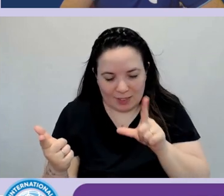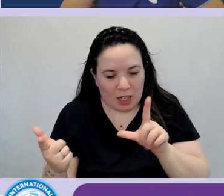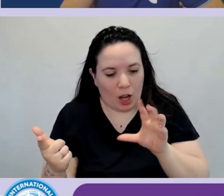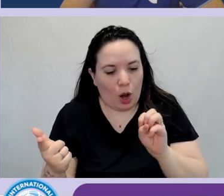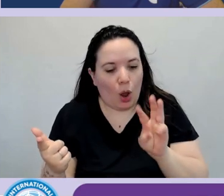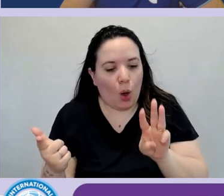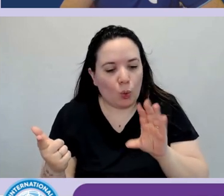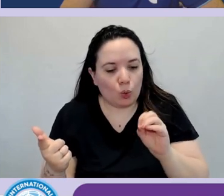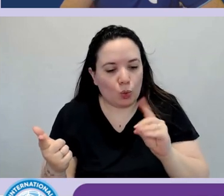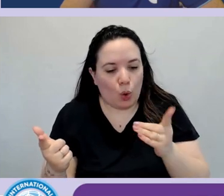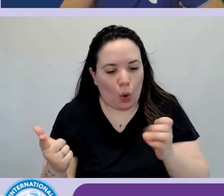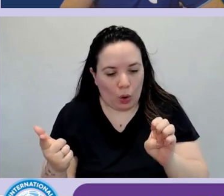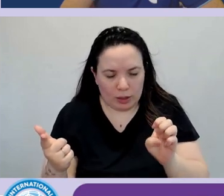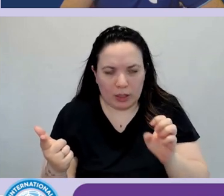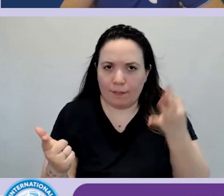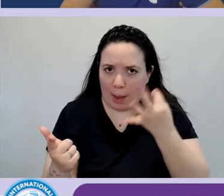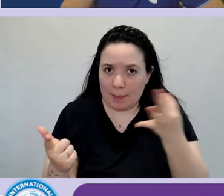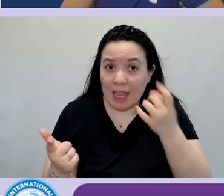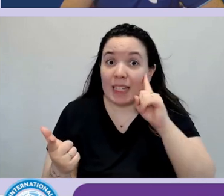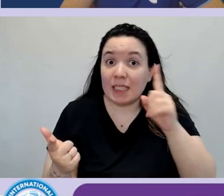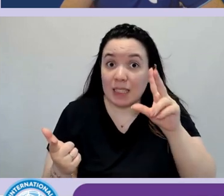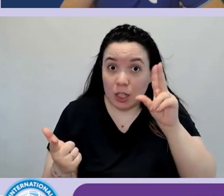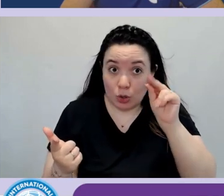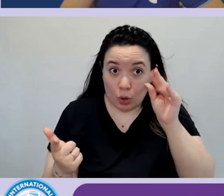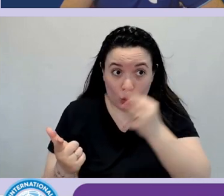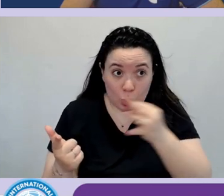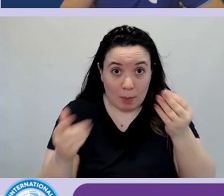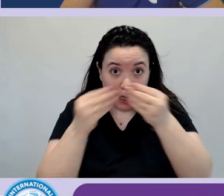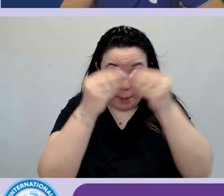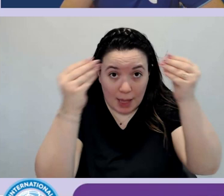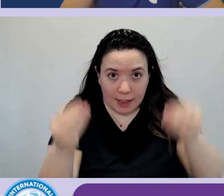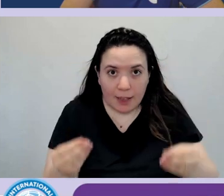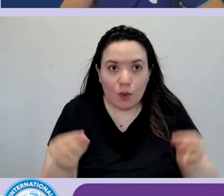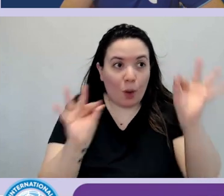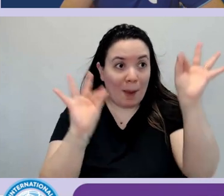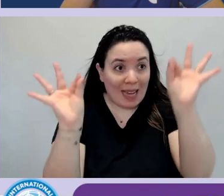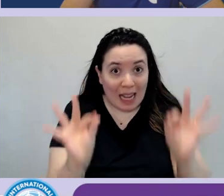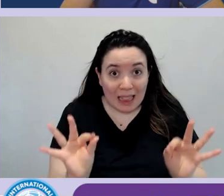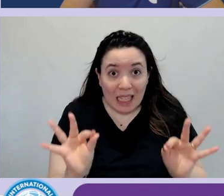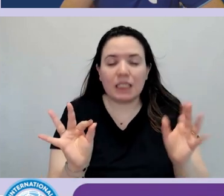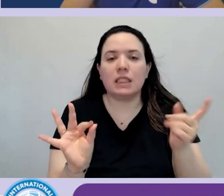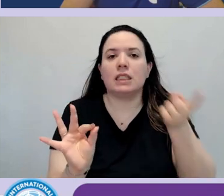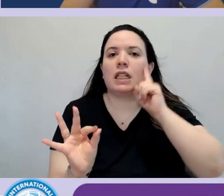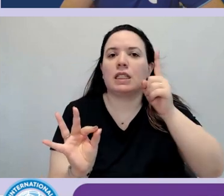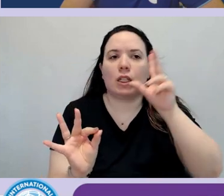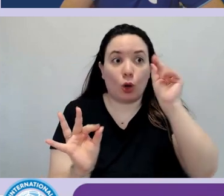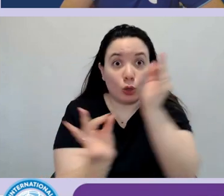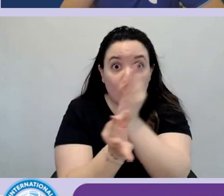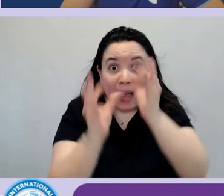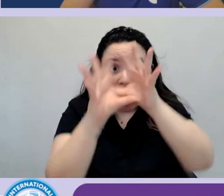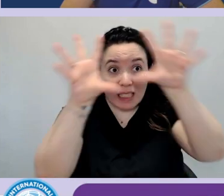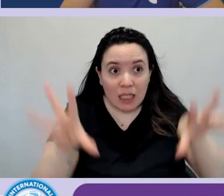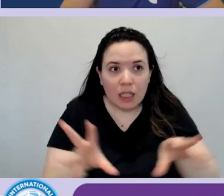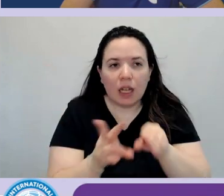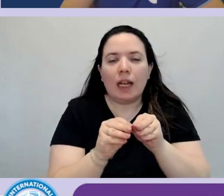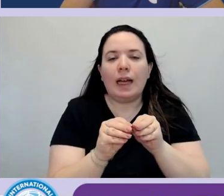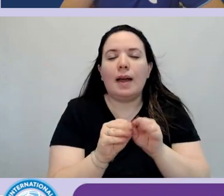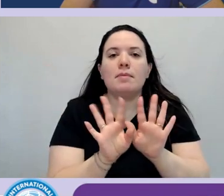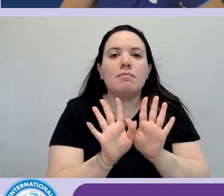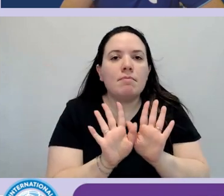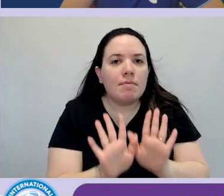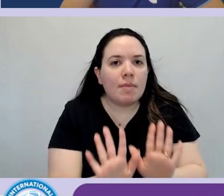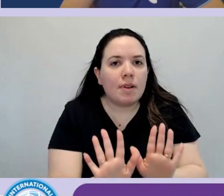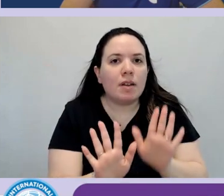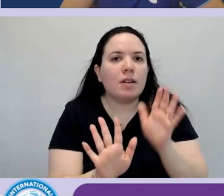interessante Se si conosce bene però la piattaforma e le sue caratteristiche ma potrebbe essere